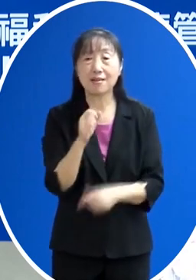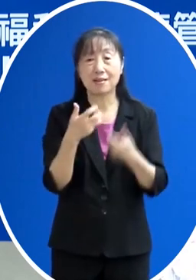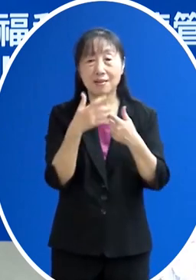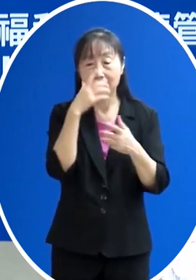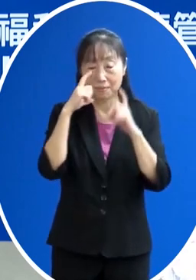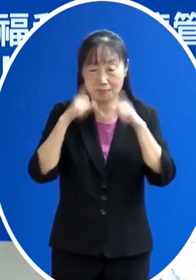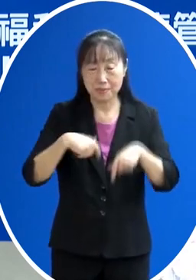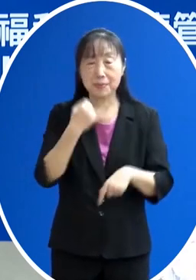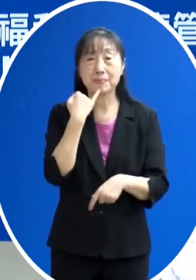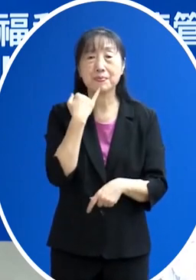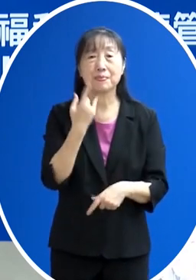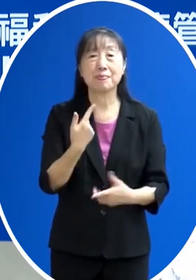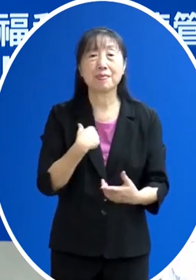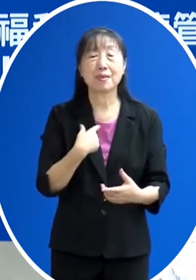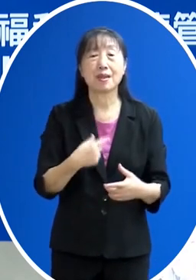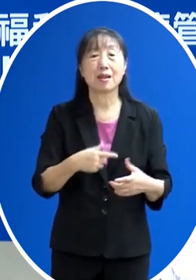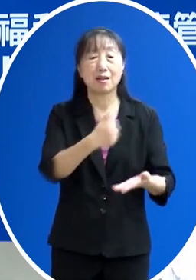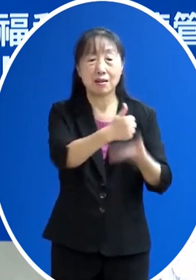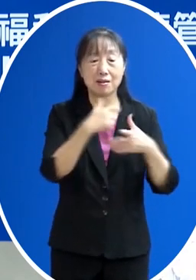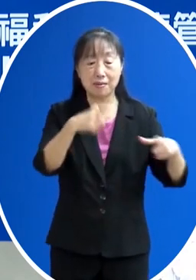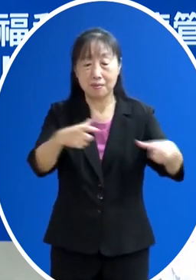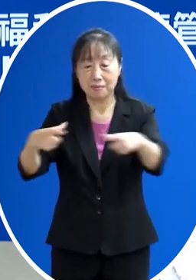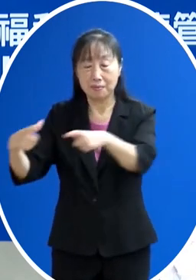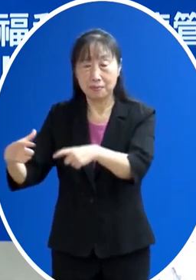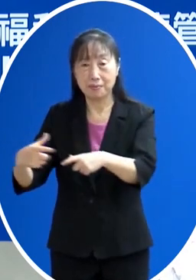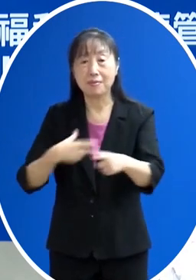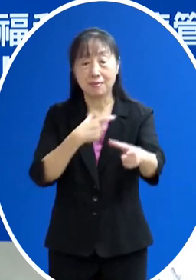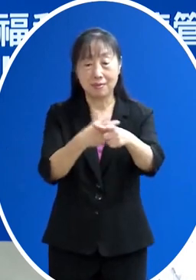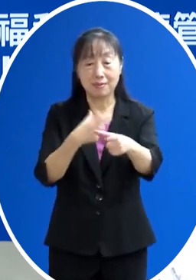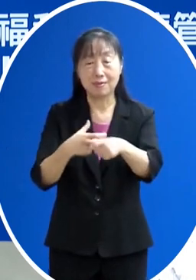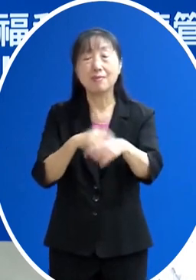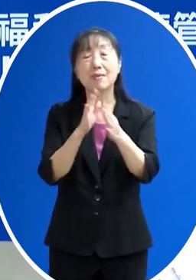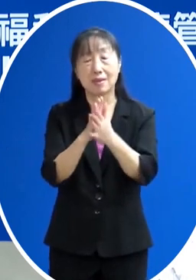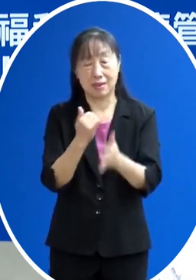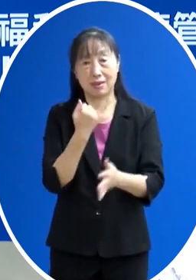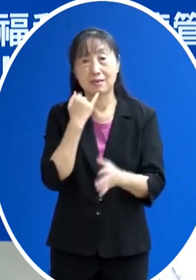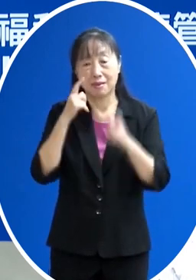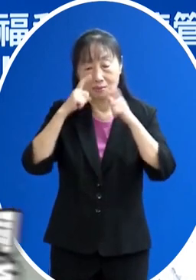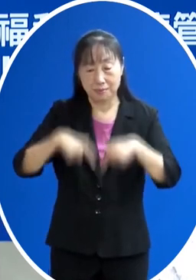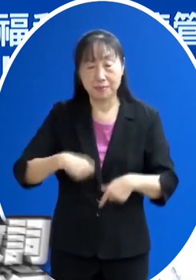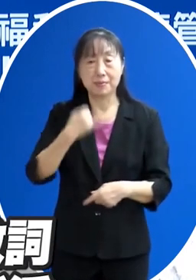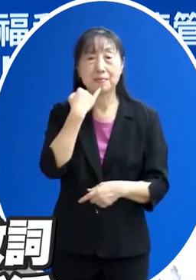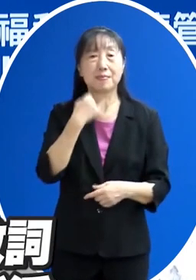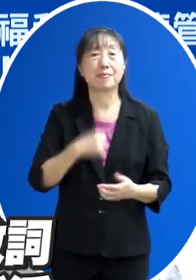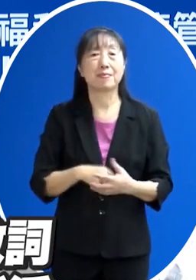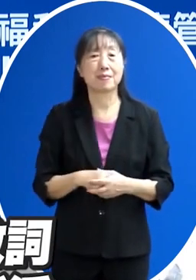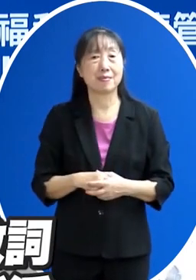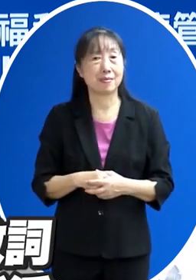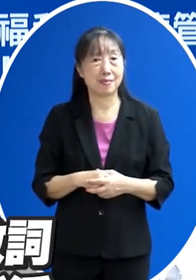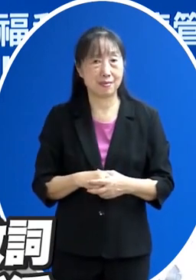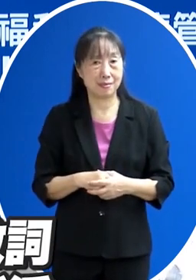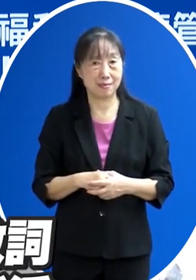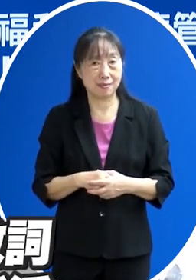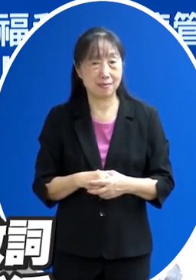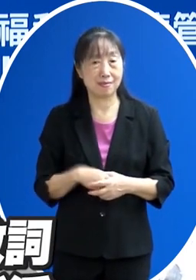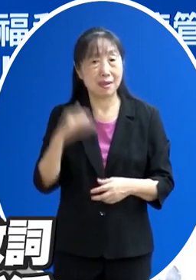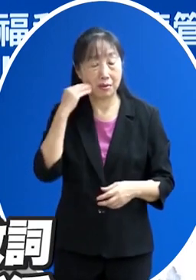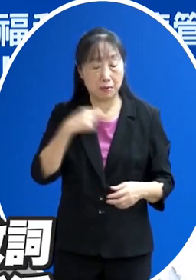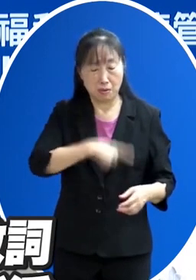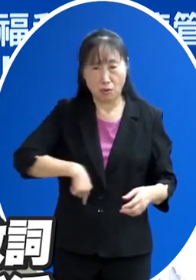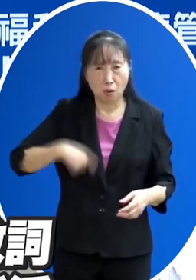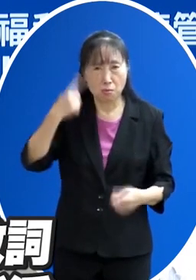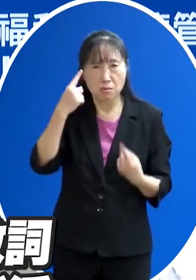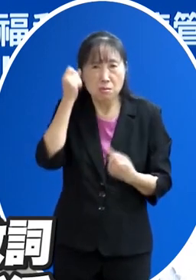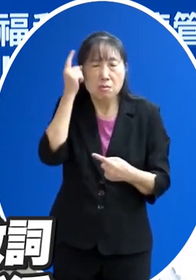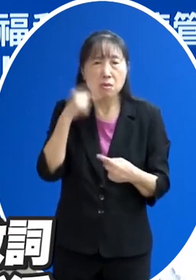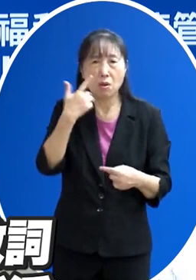要戴，那宴席也可以主桌这个敬酒敬茶了。那当然体质敏感有